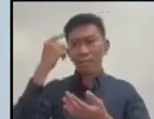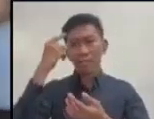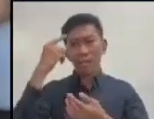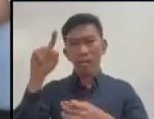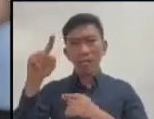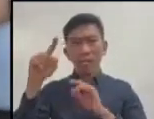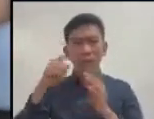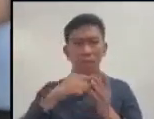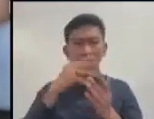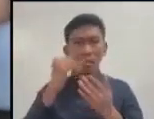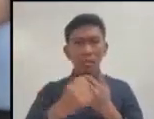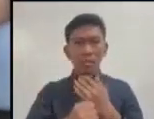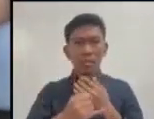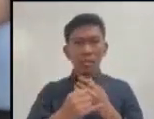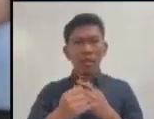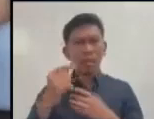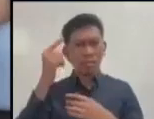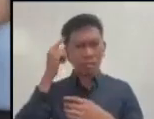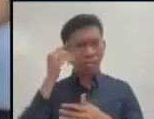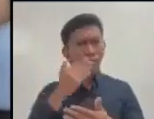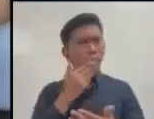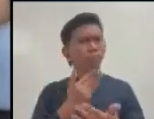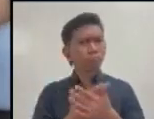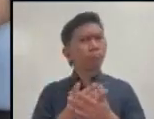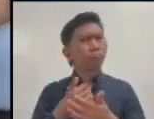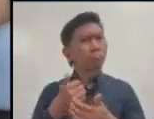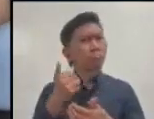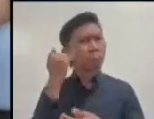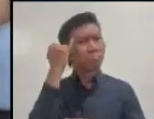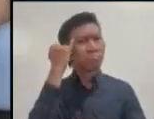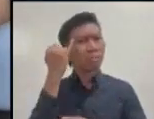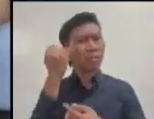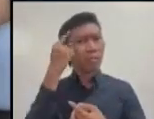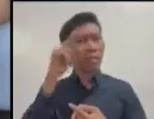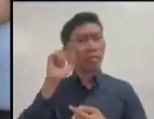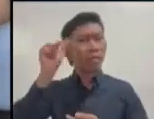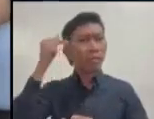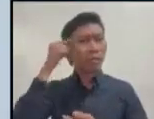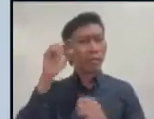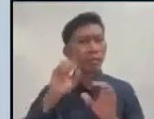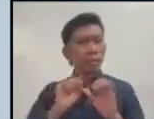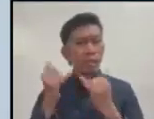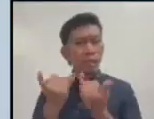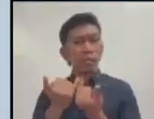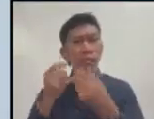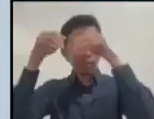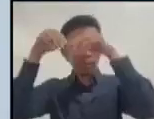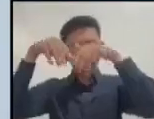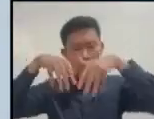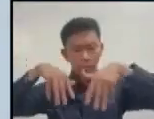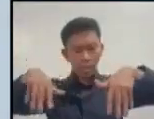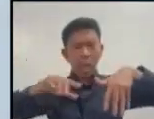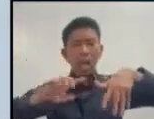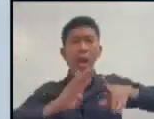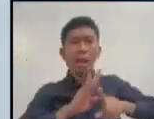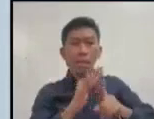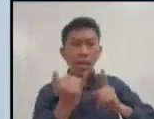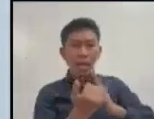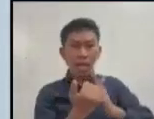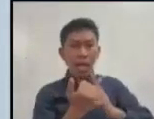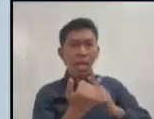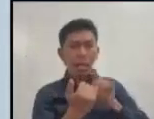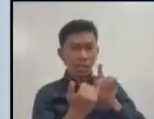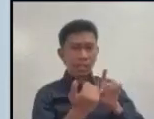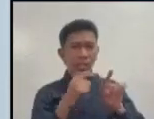think na lang. Napakagandang importansya nito para sa maraming government agencies from the barangay level, yes, na talagang ma-integrate itong pagkawala